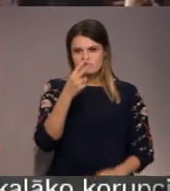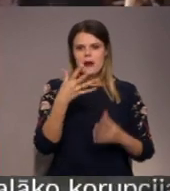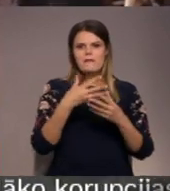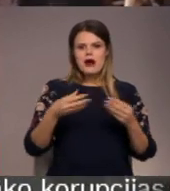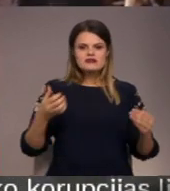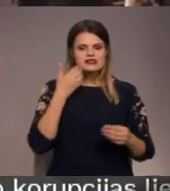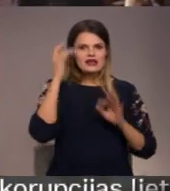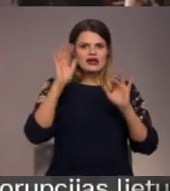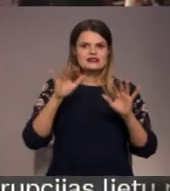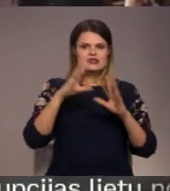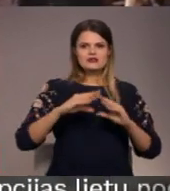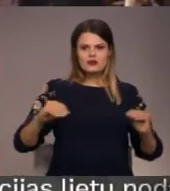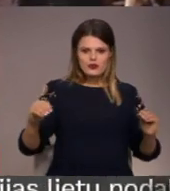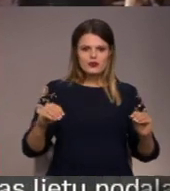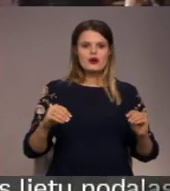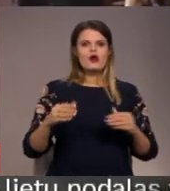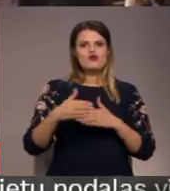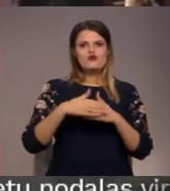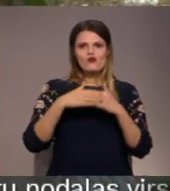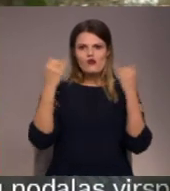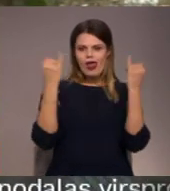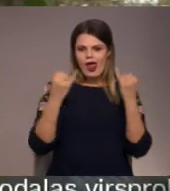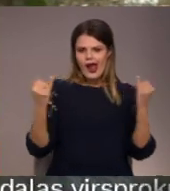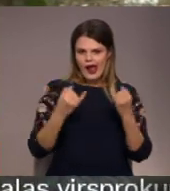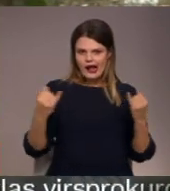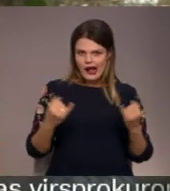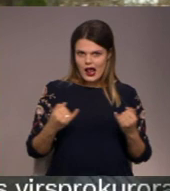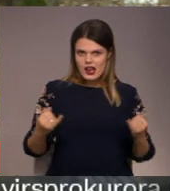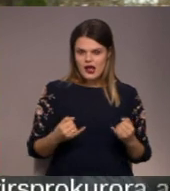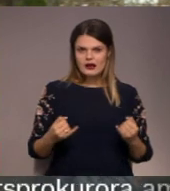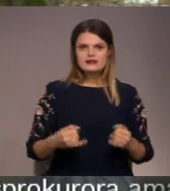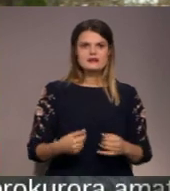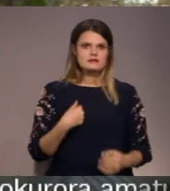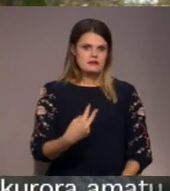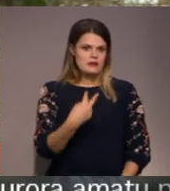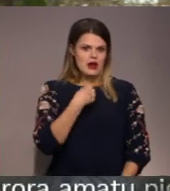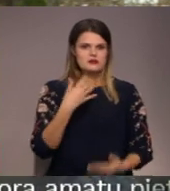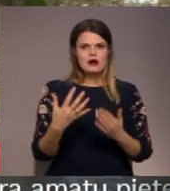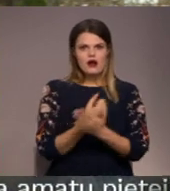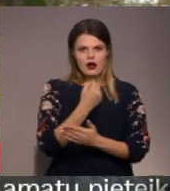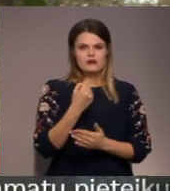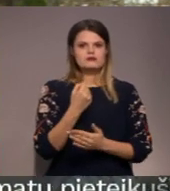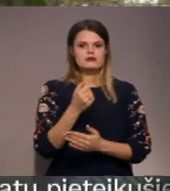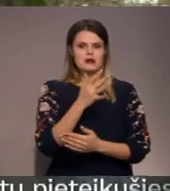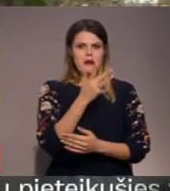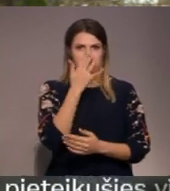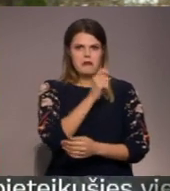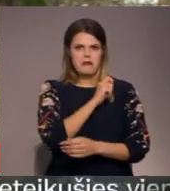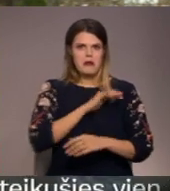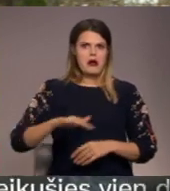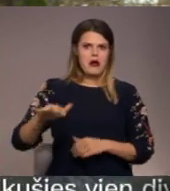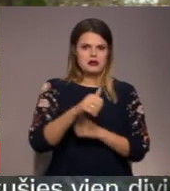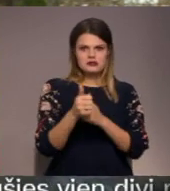sniega nokušanas auglīgā augsnē tuvu eglēm. Es biju pārsteigta, ka jau atrasta bārzu mežaudzību, bet atnokūt